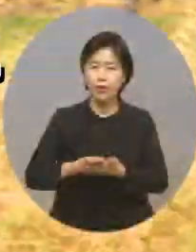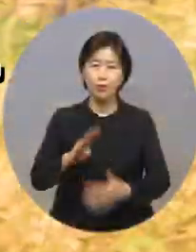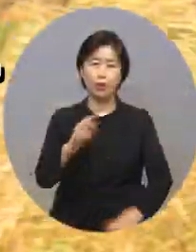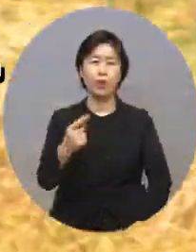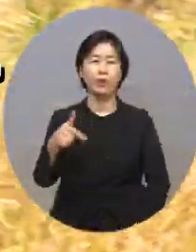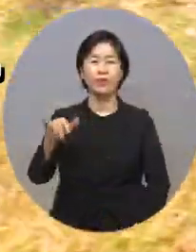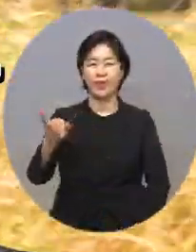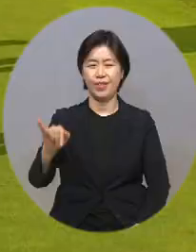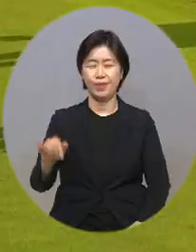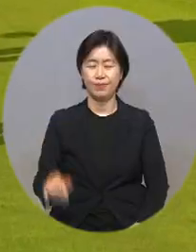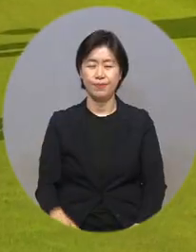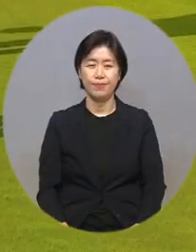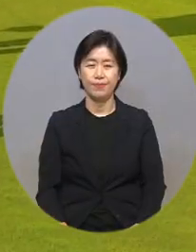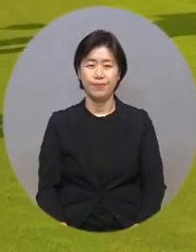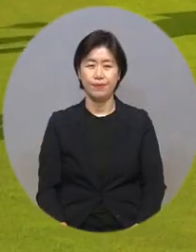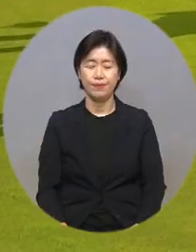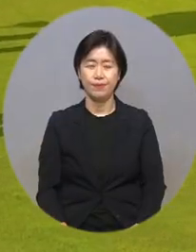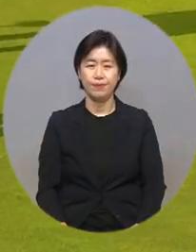보기입니다.